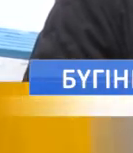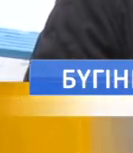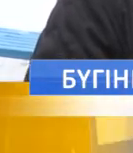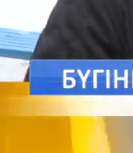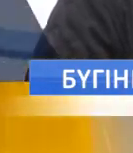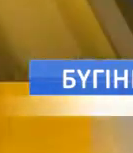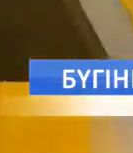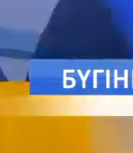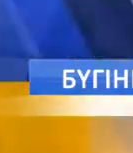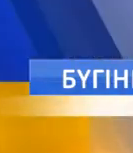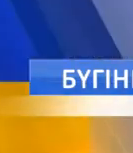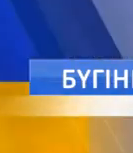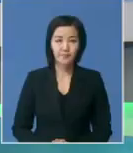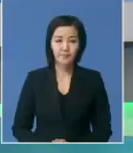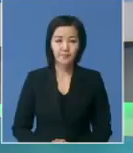келатырмын.